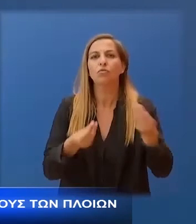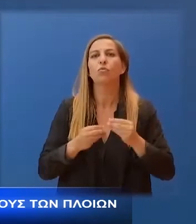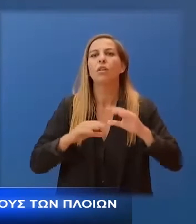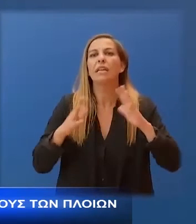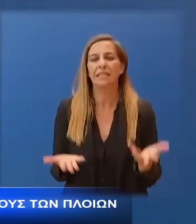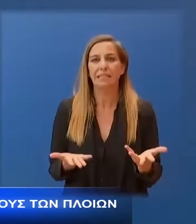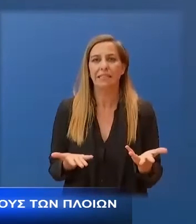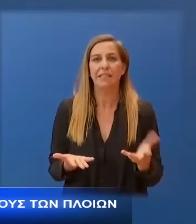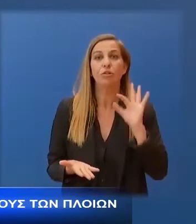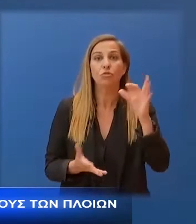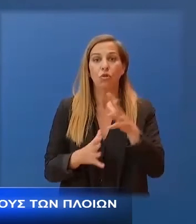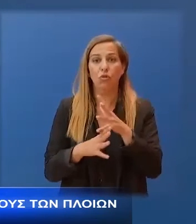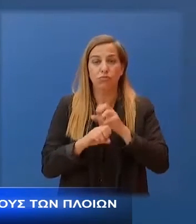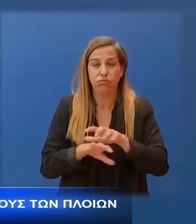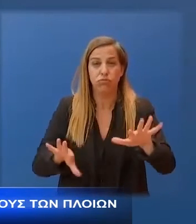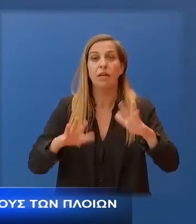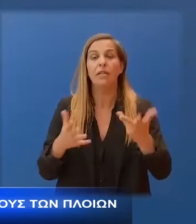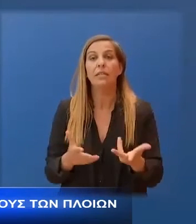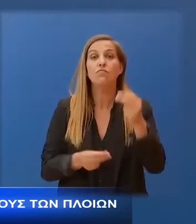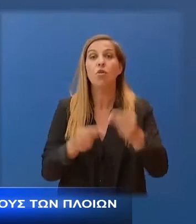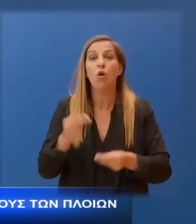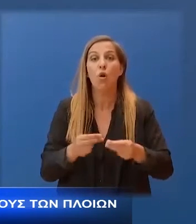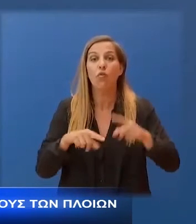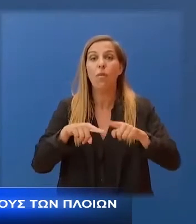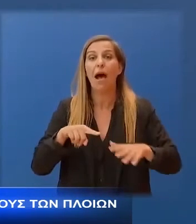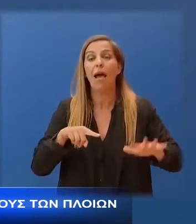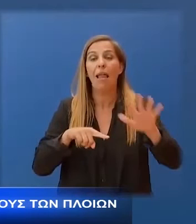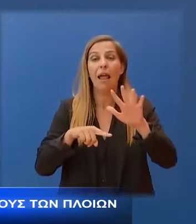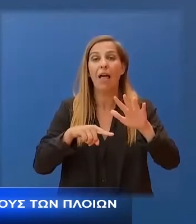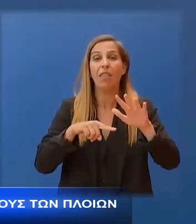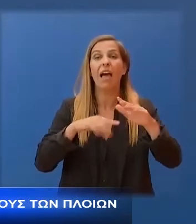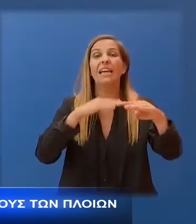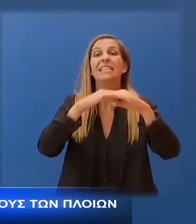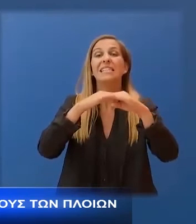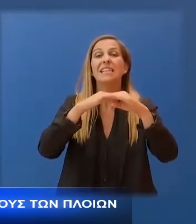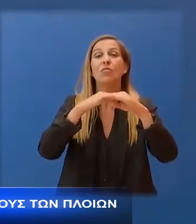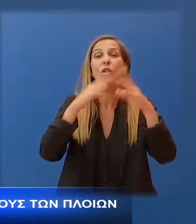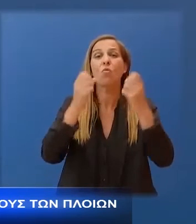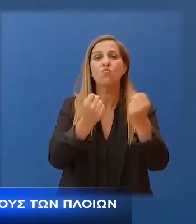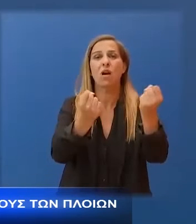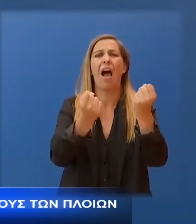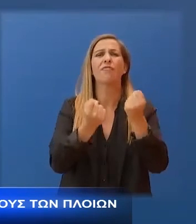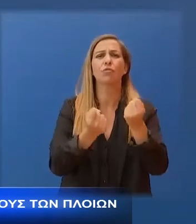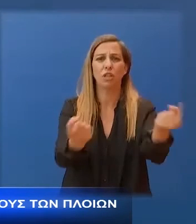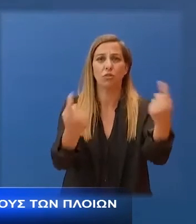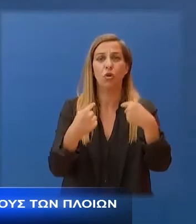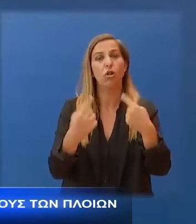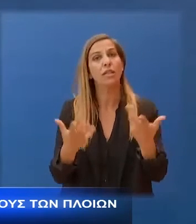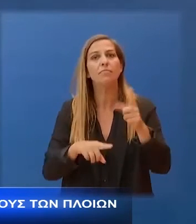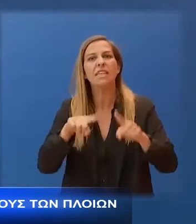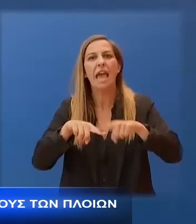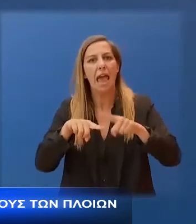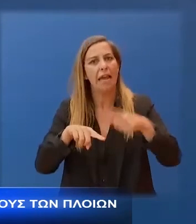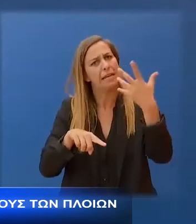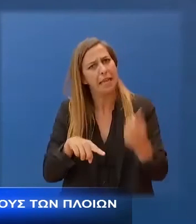διασπορά στην κοινότητα είναι οι χερσαίες πύλες εισόδου από τις οποίες εισέρχονται Έλληνες, έχοντας άδεια διαμονής